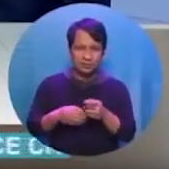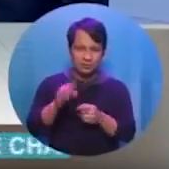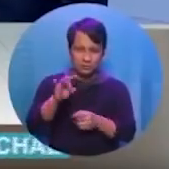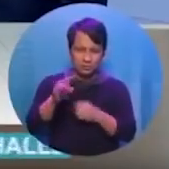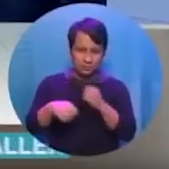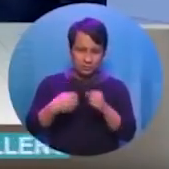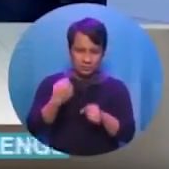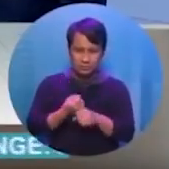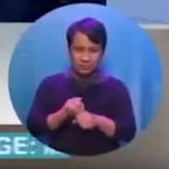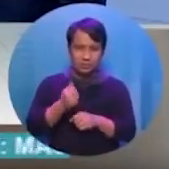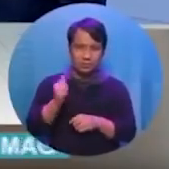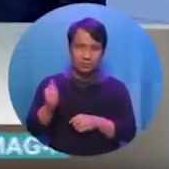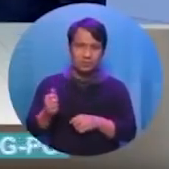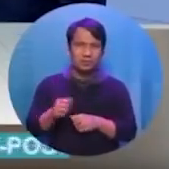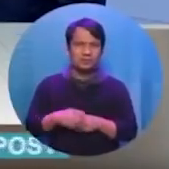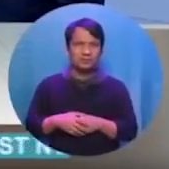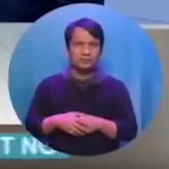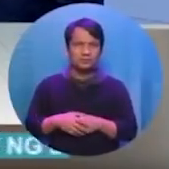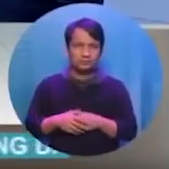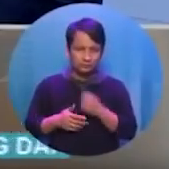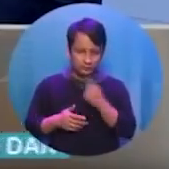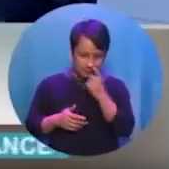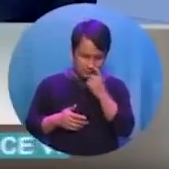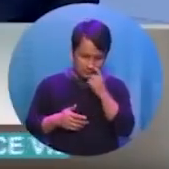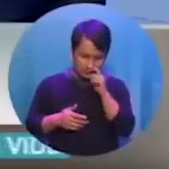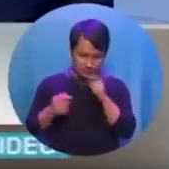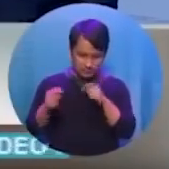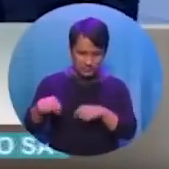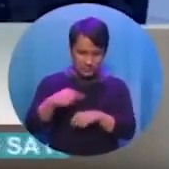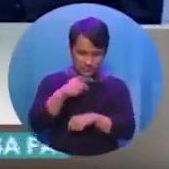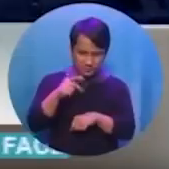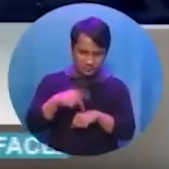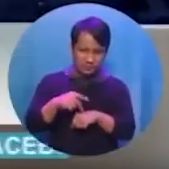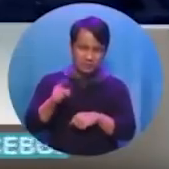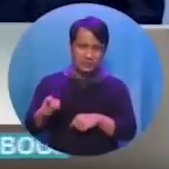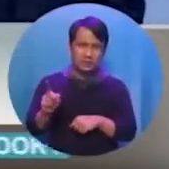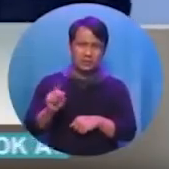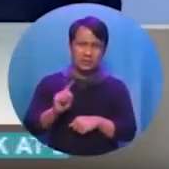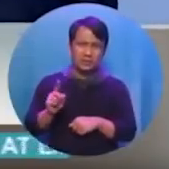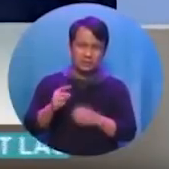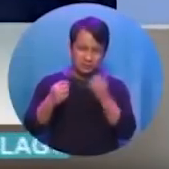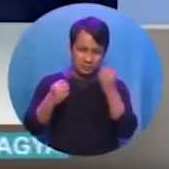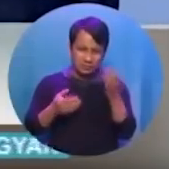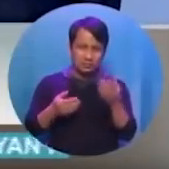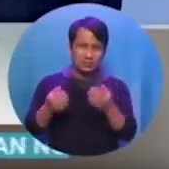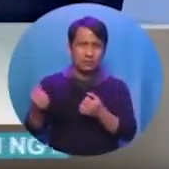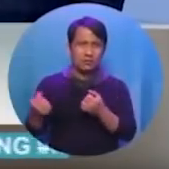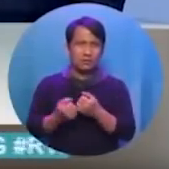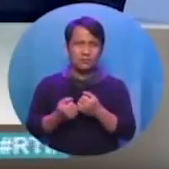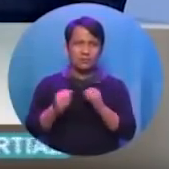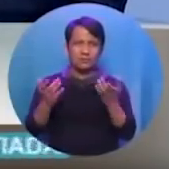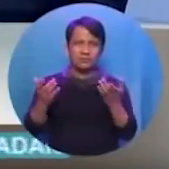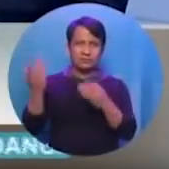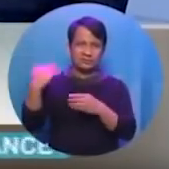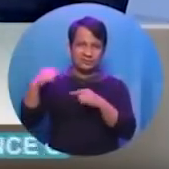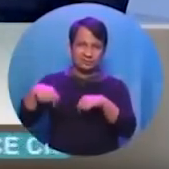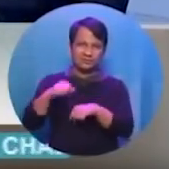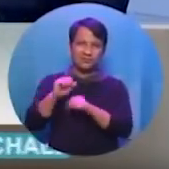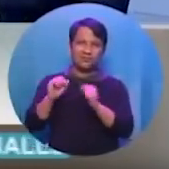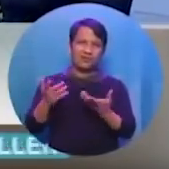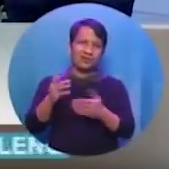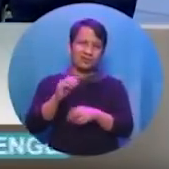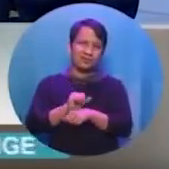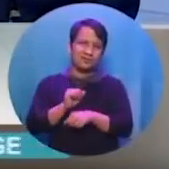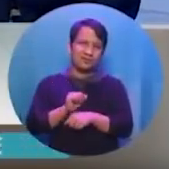8 years na po, sir. 8 years na. Dito sa Pilipinas, saan po trabaho nyo noon? Wala